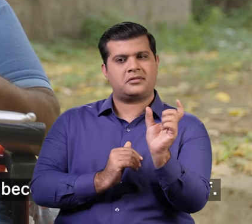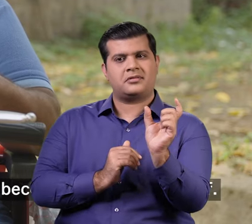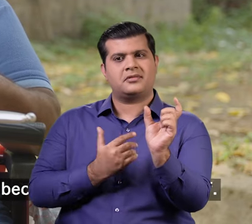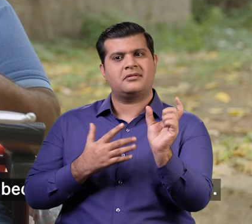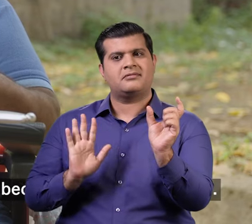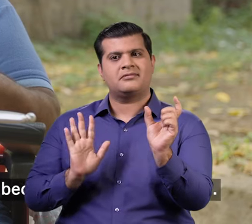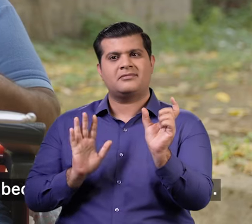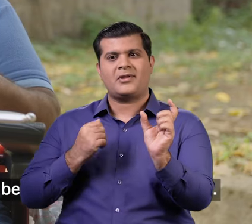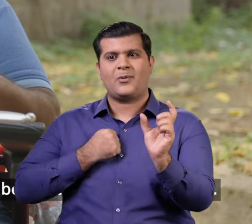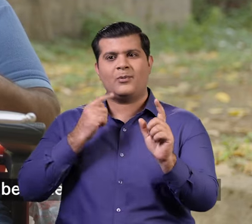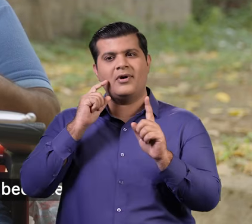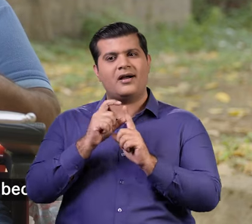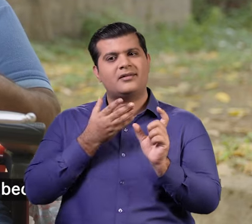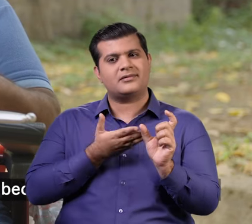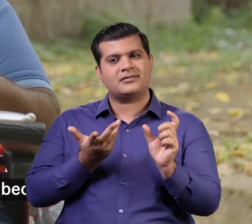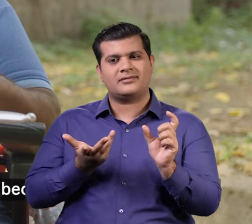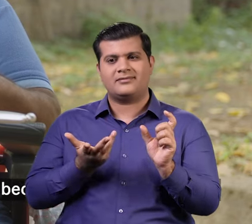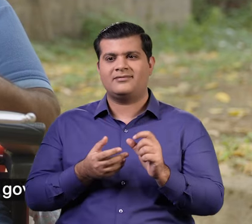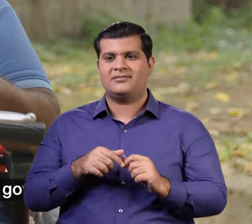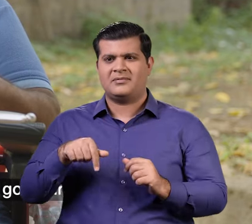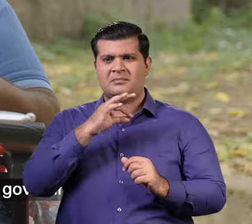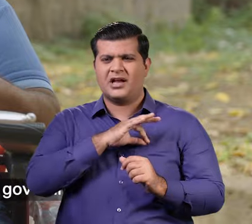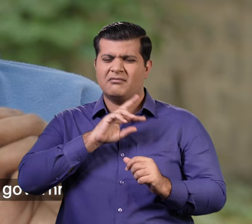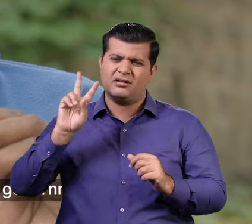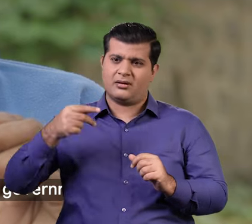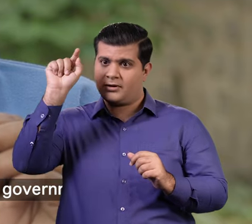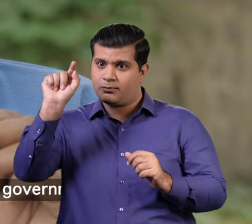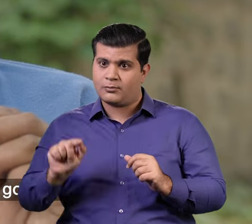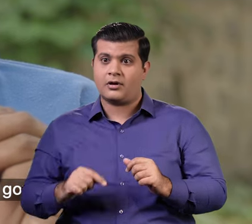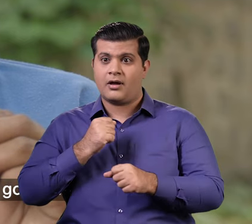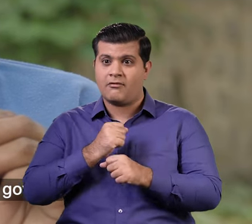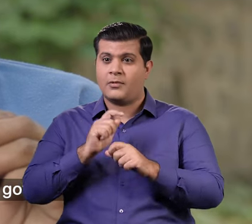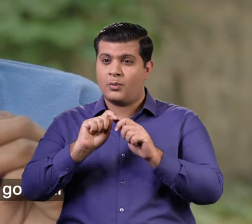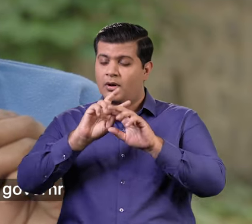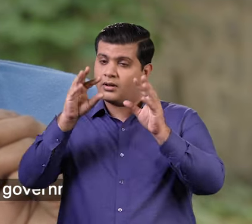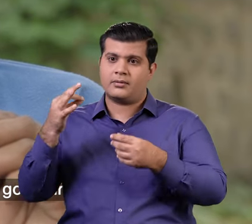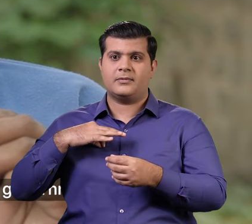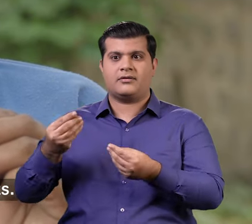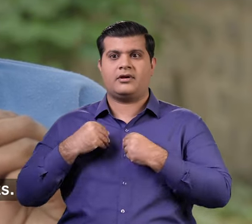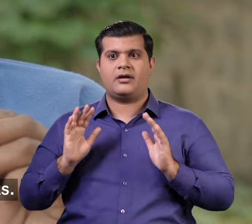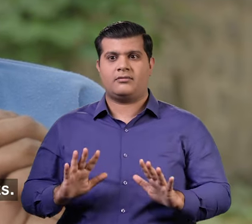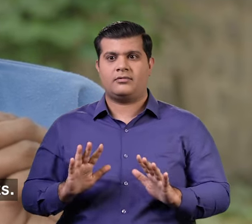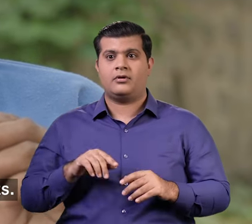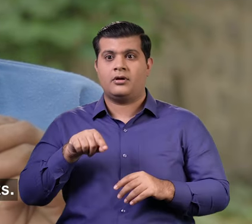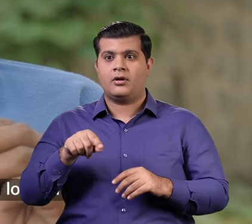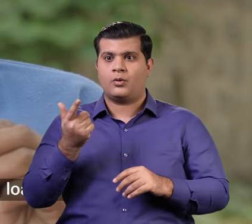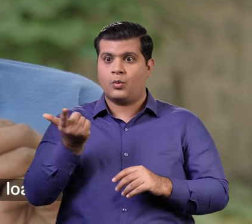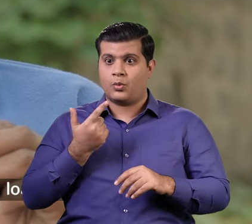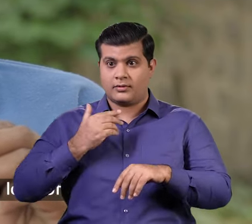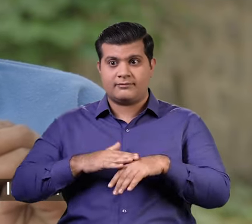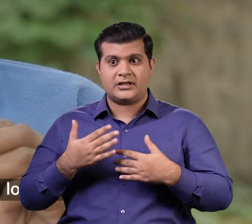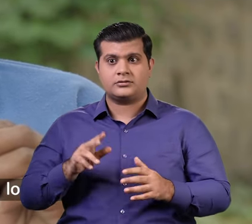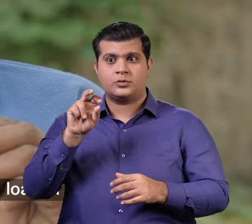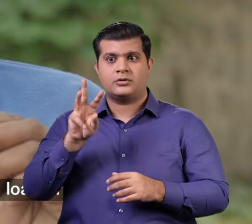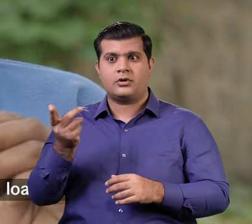गया हमारे पास, ये हमारी एक पहचान होगी और इसके फायदे बहुत हैं। सरकारी काम में उसमें भी काम आती है और बहुत से फायदे, इससे हमें लोन भी